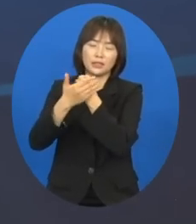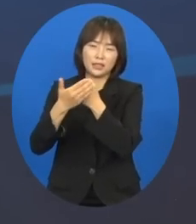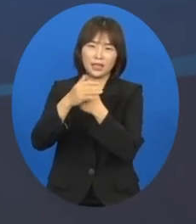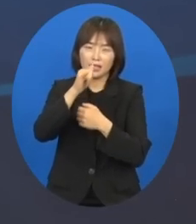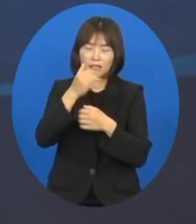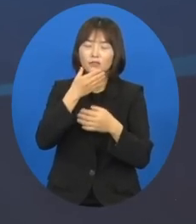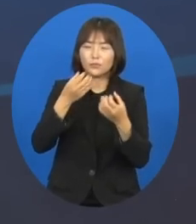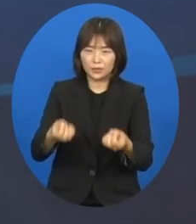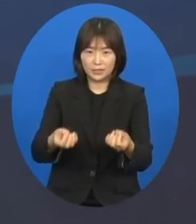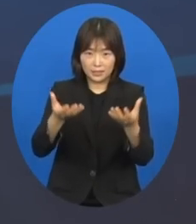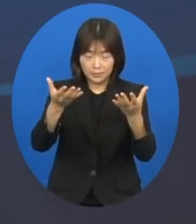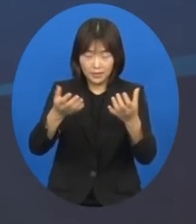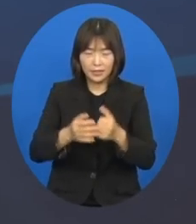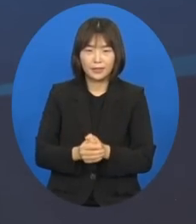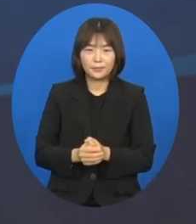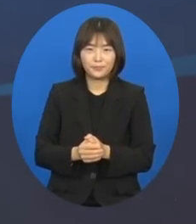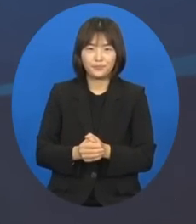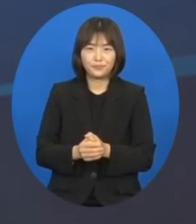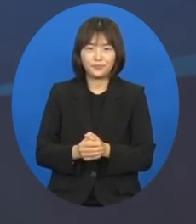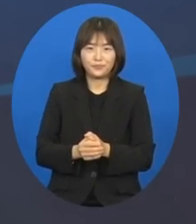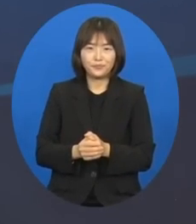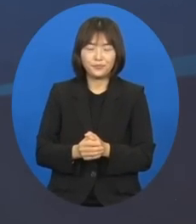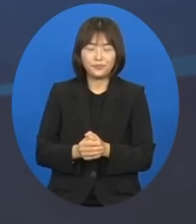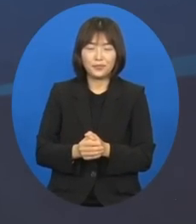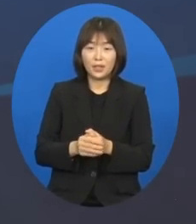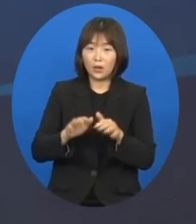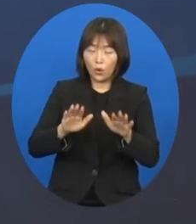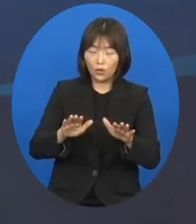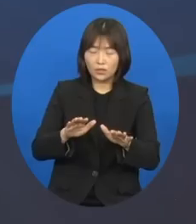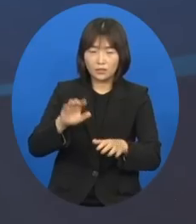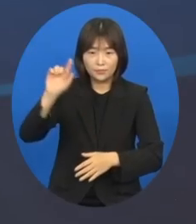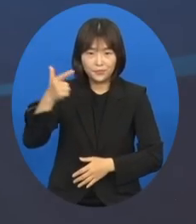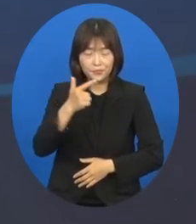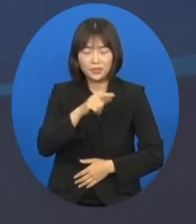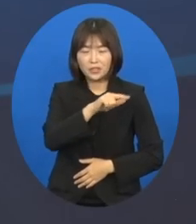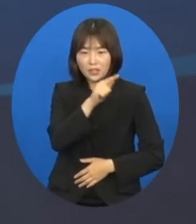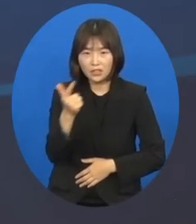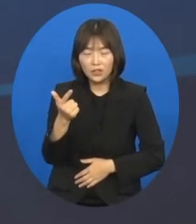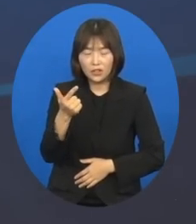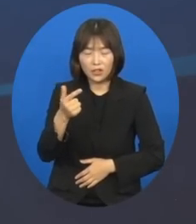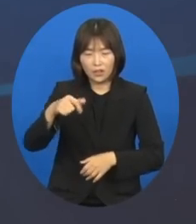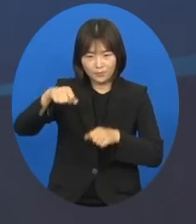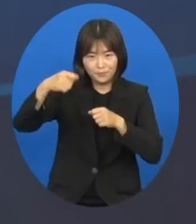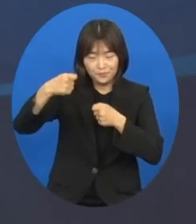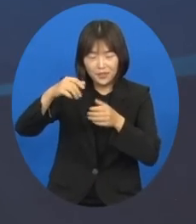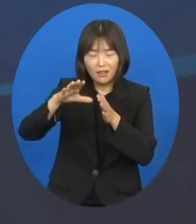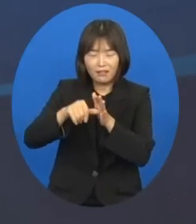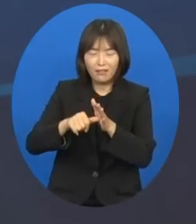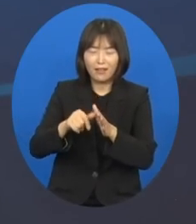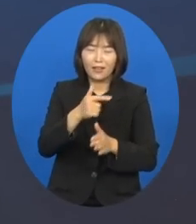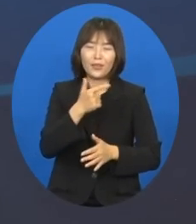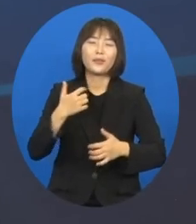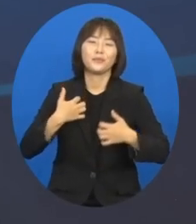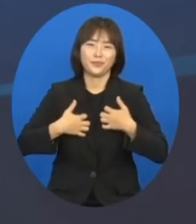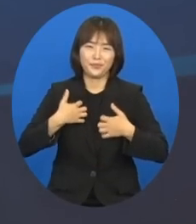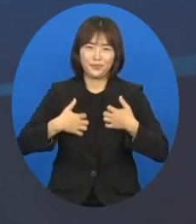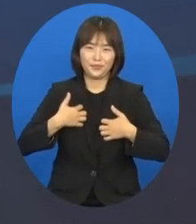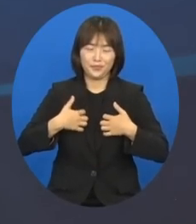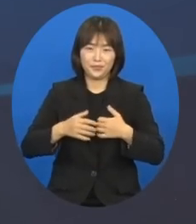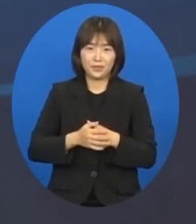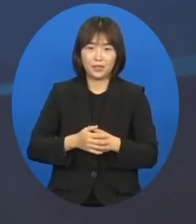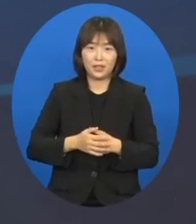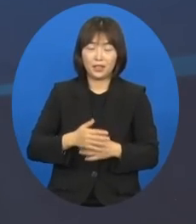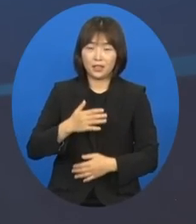와서 저녁 식사를 같이 하는데 고향 사람 만난 것처럼 목사님하고 굉장히 반가웠습니다 미국에서 저도 한